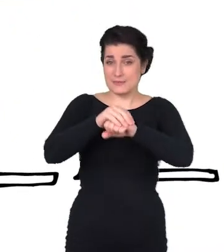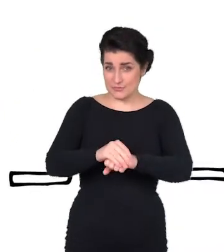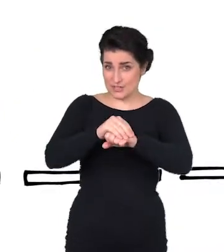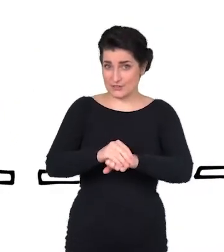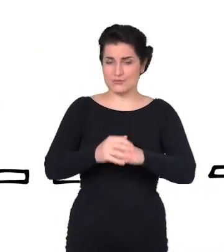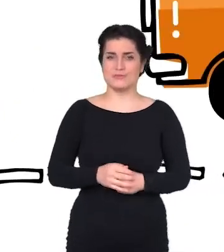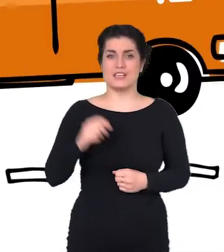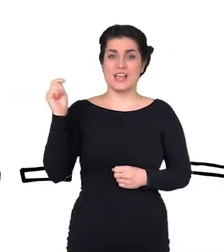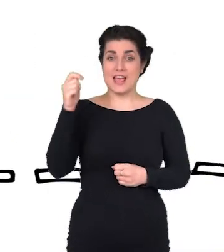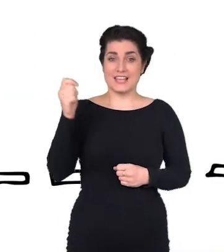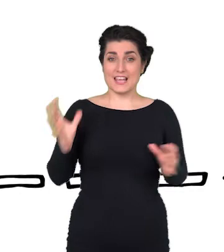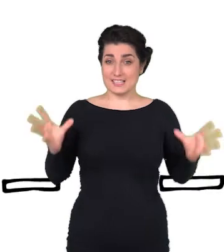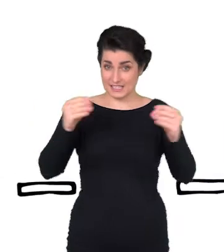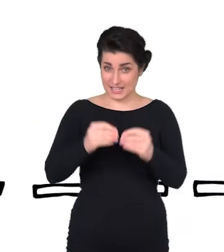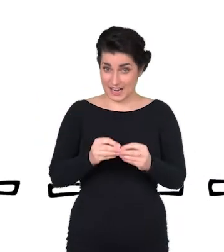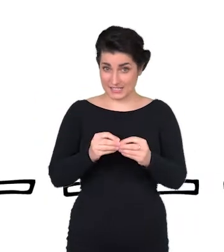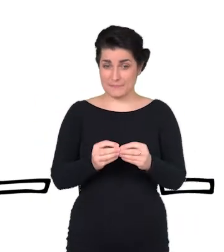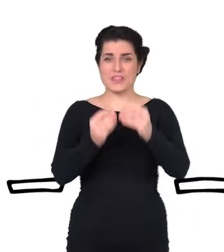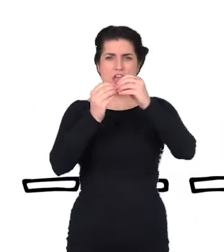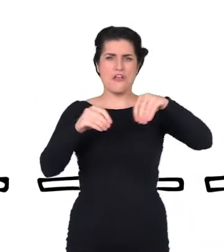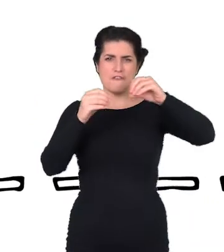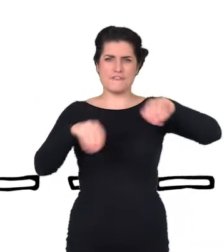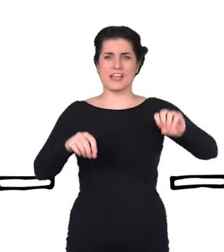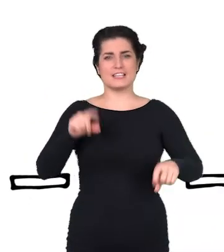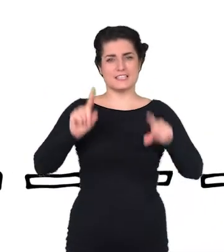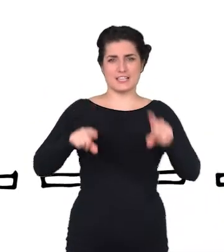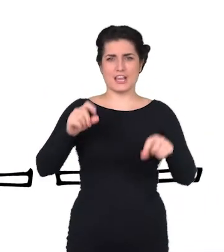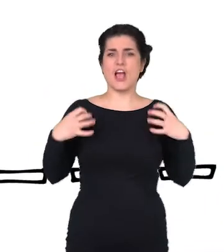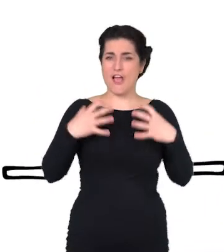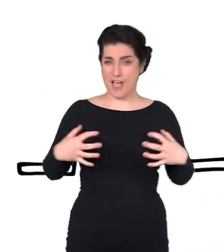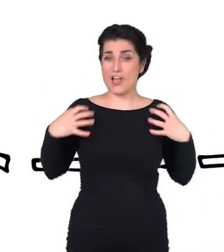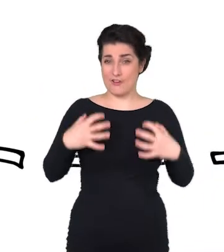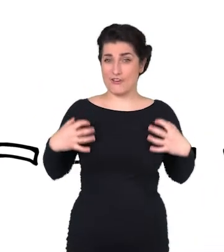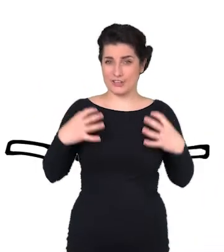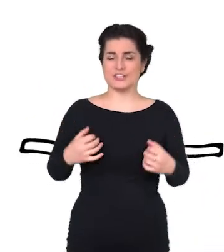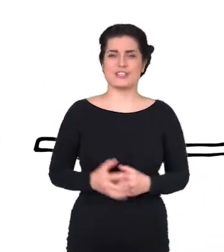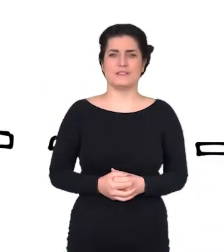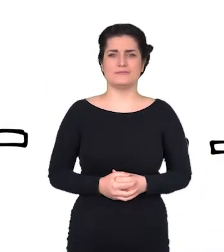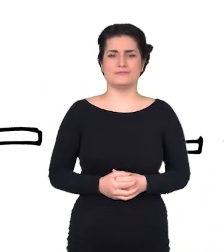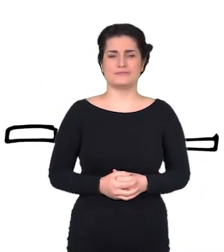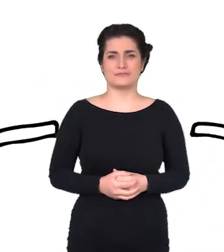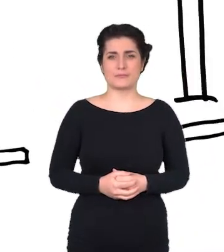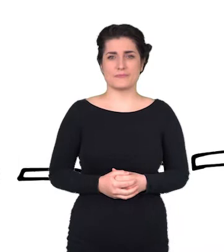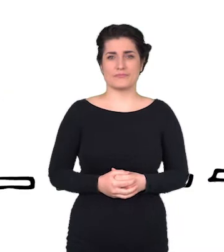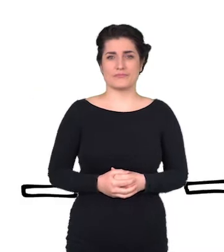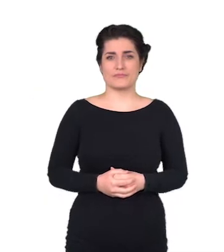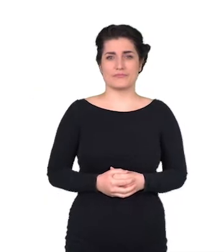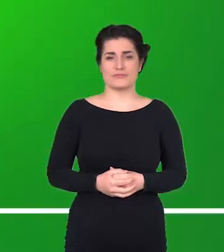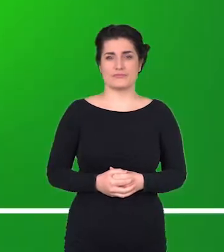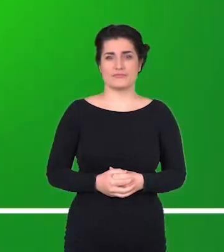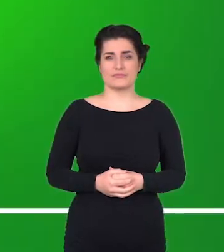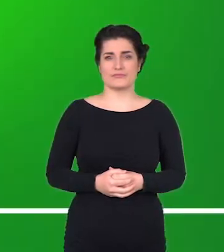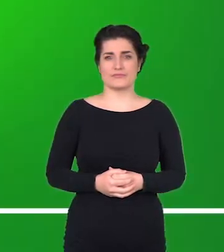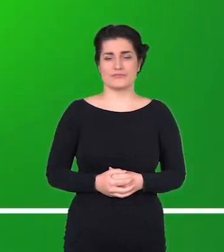kg CO2. Jadąc z 3 pasażerami, zmniejszasz emisję do około 60 kg CO2 na